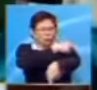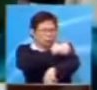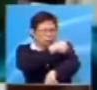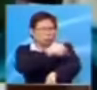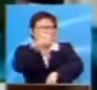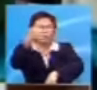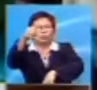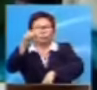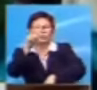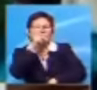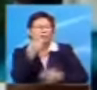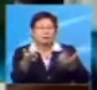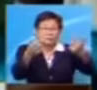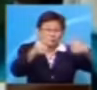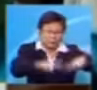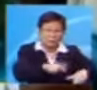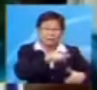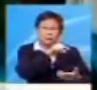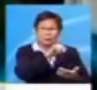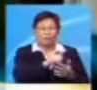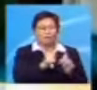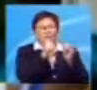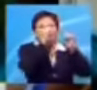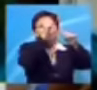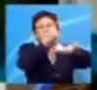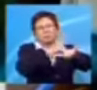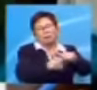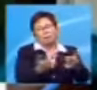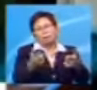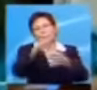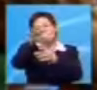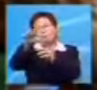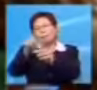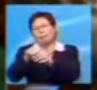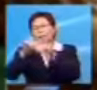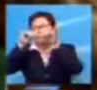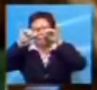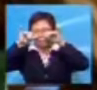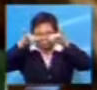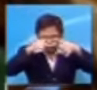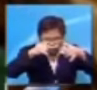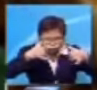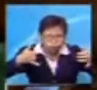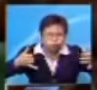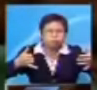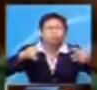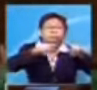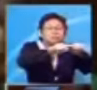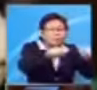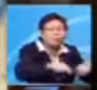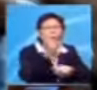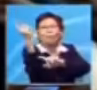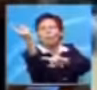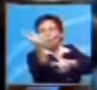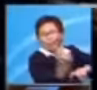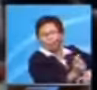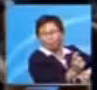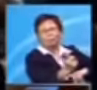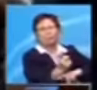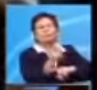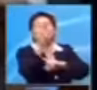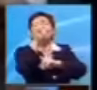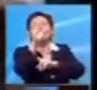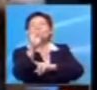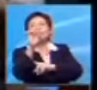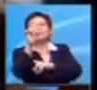bahah kejadian itu Mer yangit babi hutan dalam kawasan kebun getah tanah rancangan